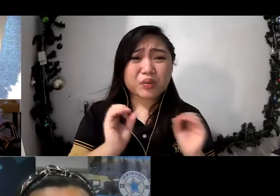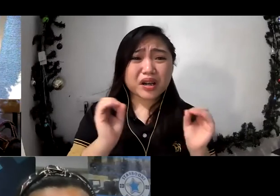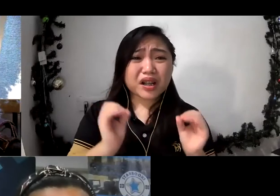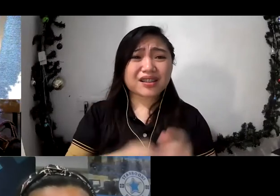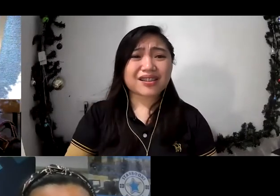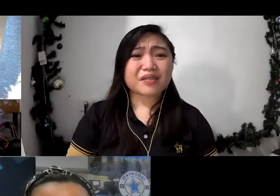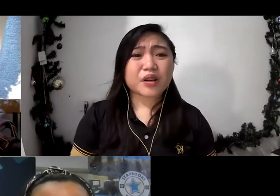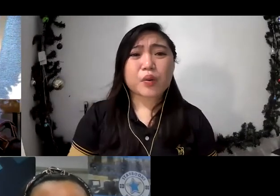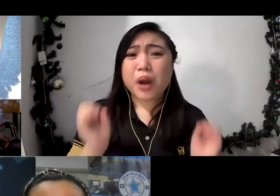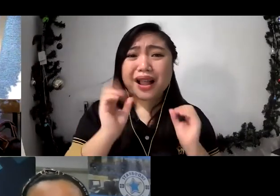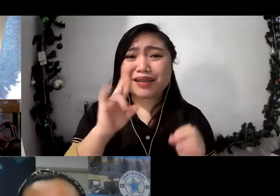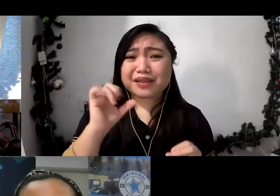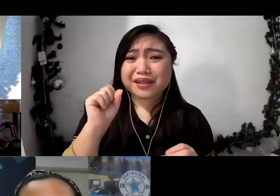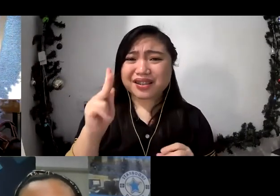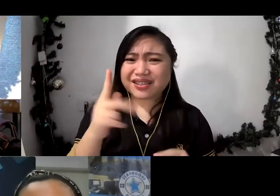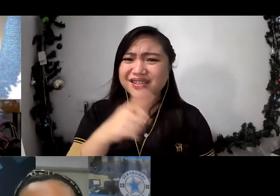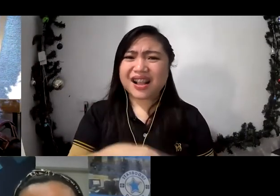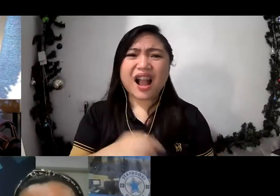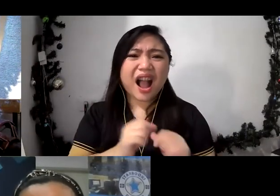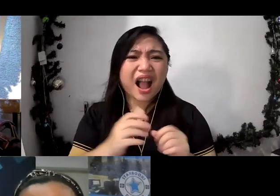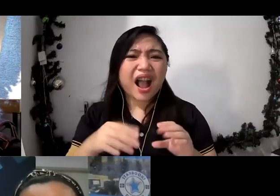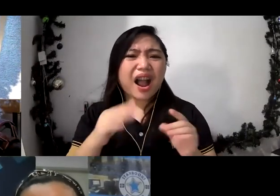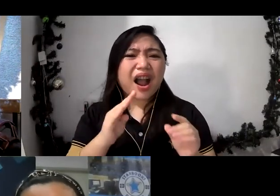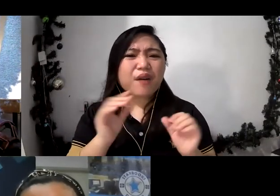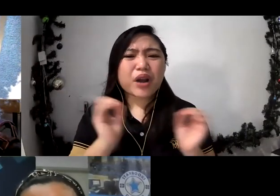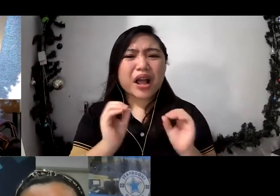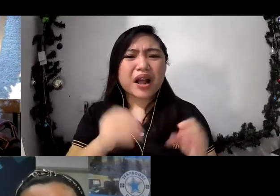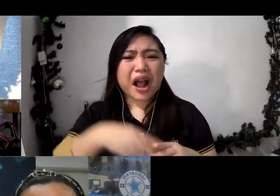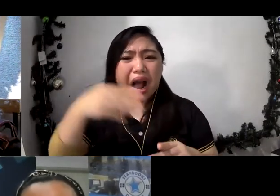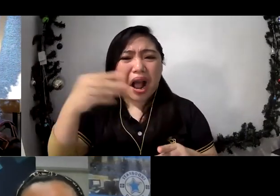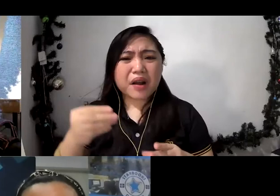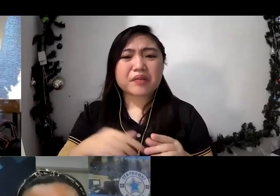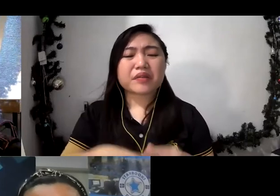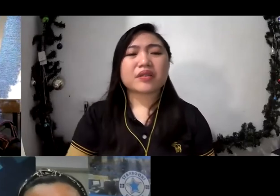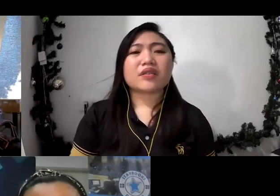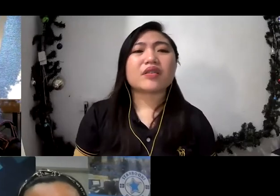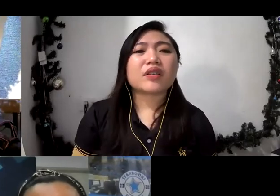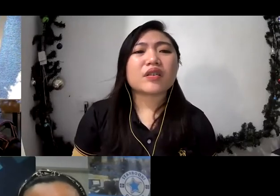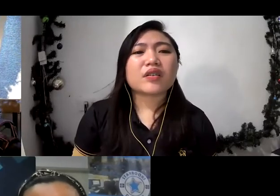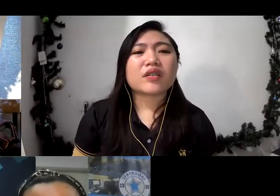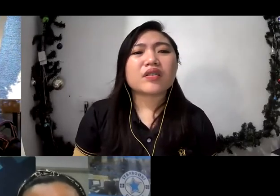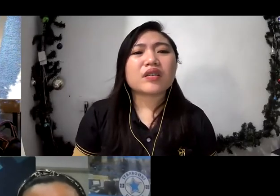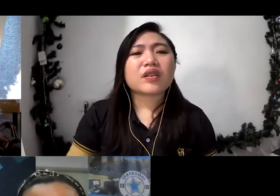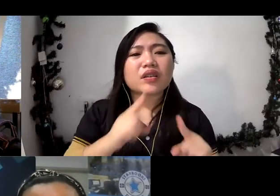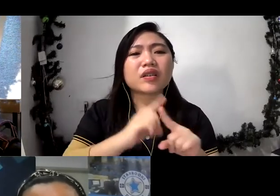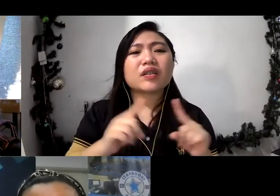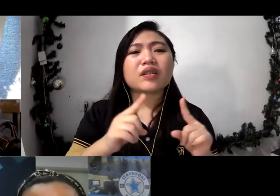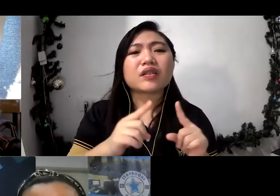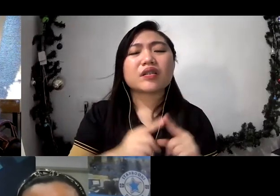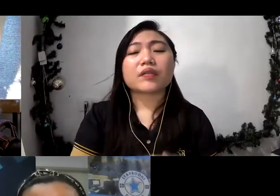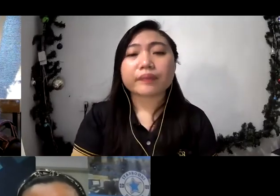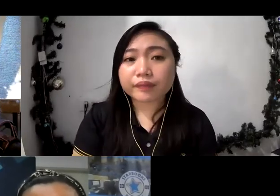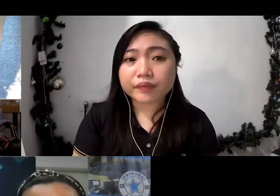ano, kasi disempowered ka, no, merong personal na pinagdadaanan ng empowerment, no. So but it is what you called what